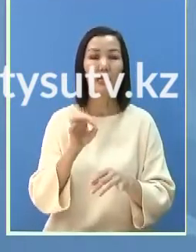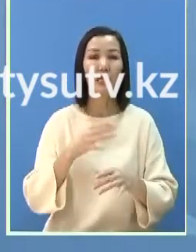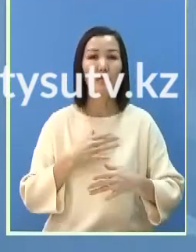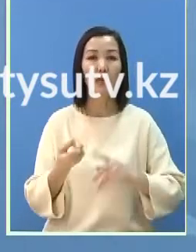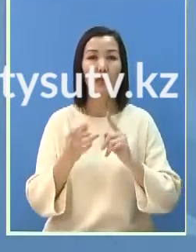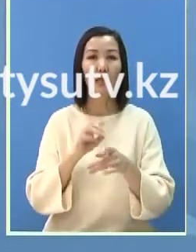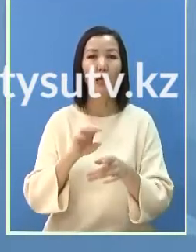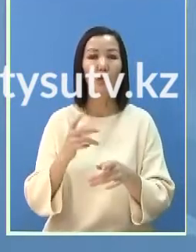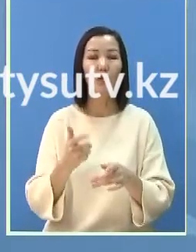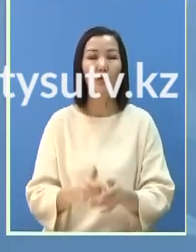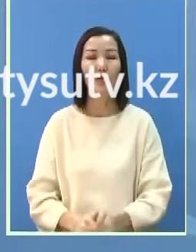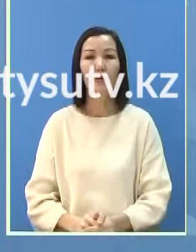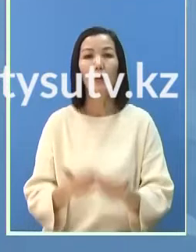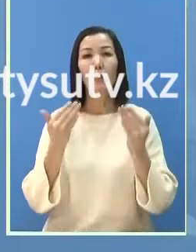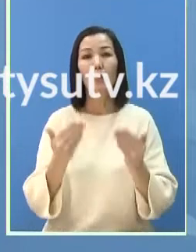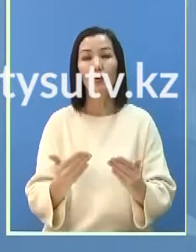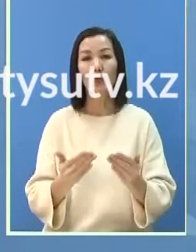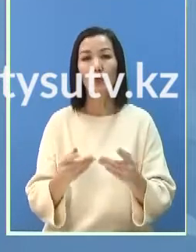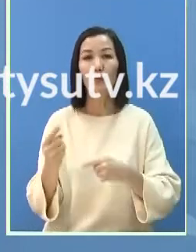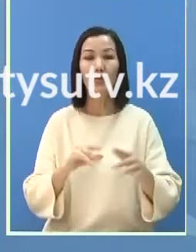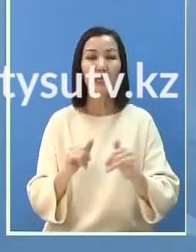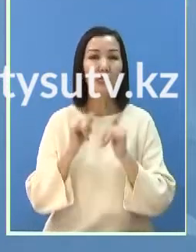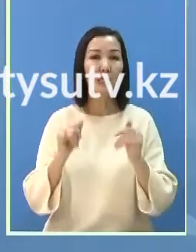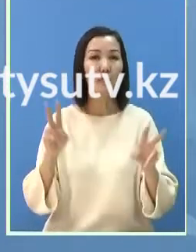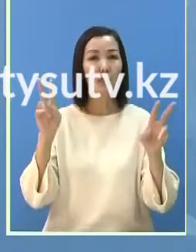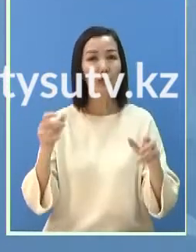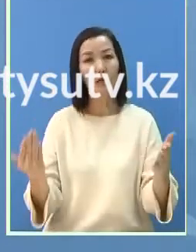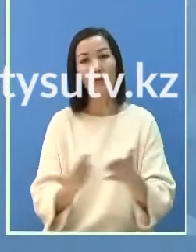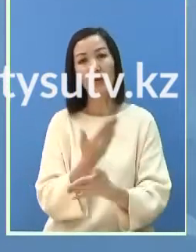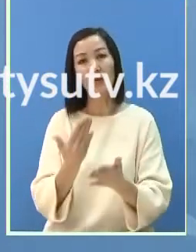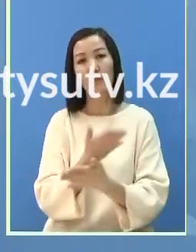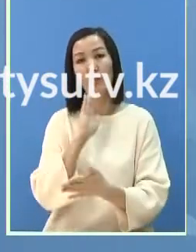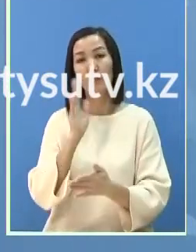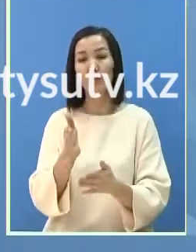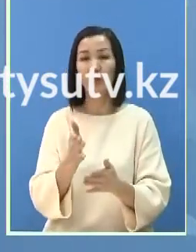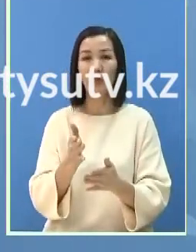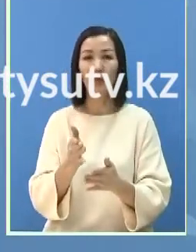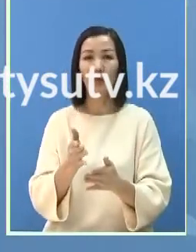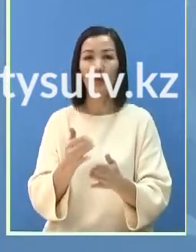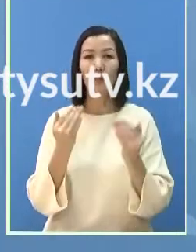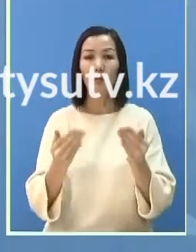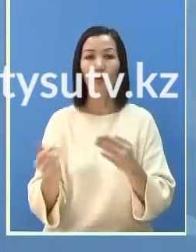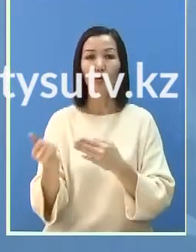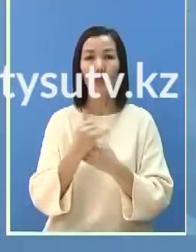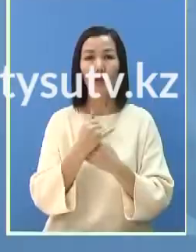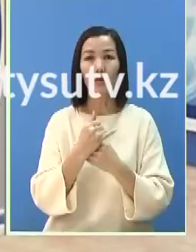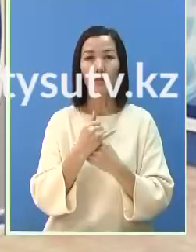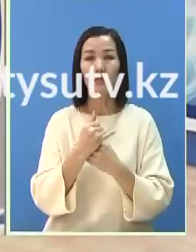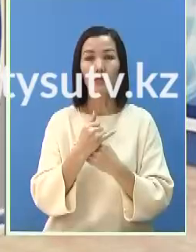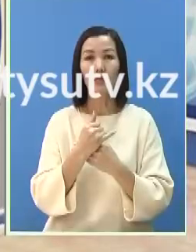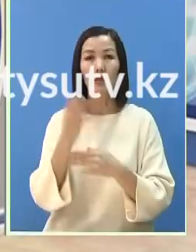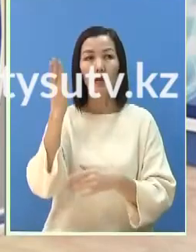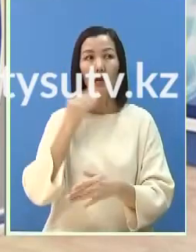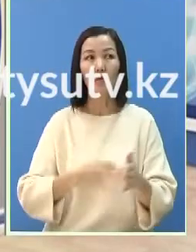сурдоаудармада Айгүл Жұмашқызы. Біз бүгін бизнесті дамыту тақырыбын сөз ететін боламыз. Студия қонағымен таныс болыңыздар. Бізде қонақта